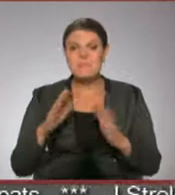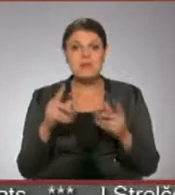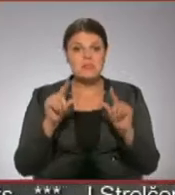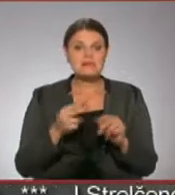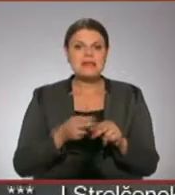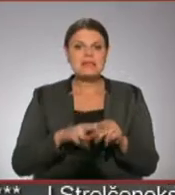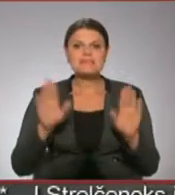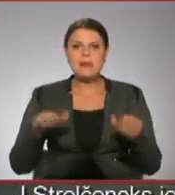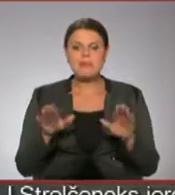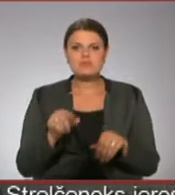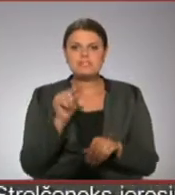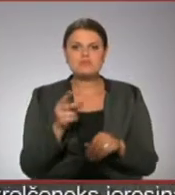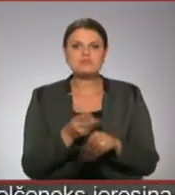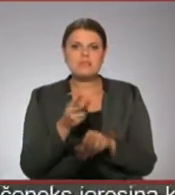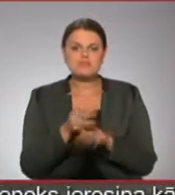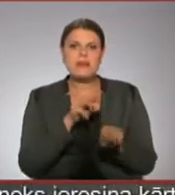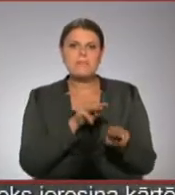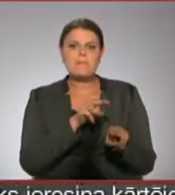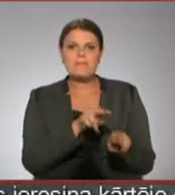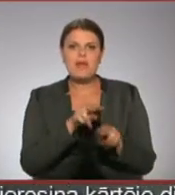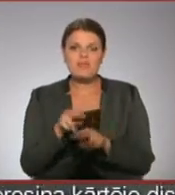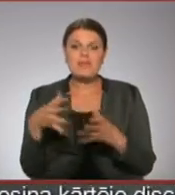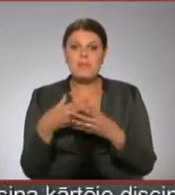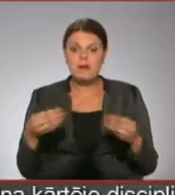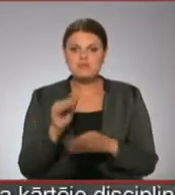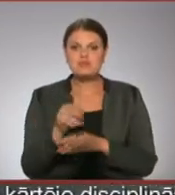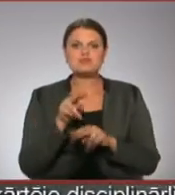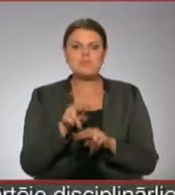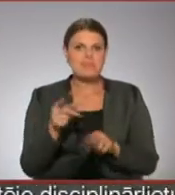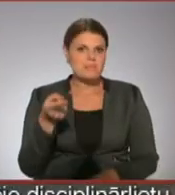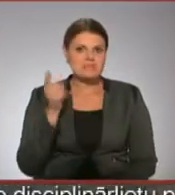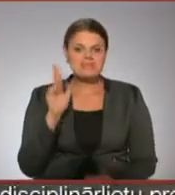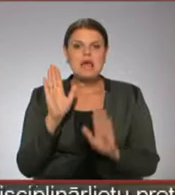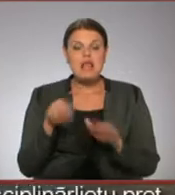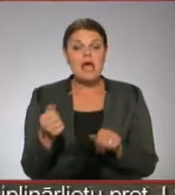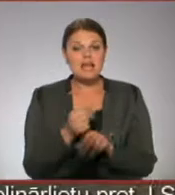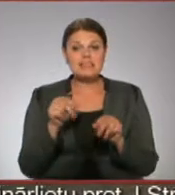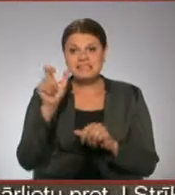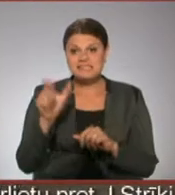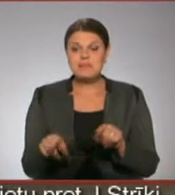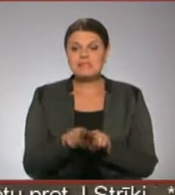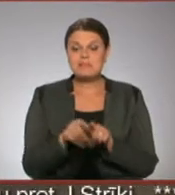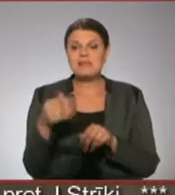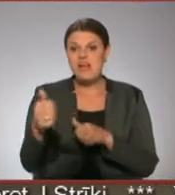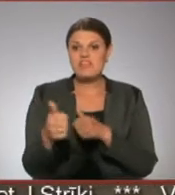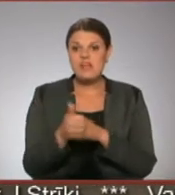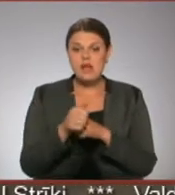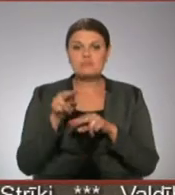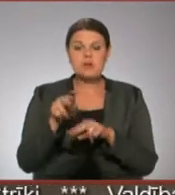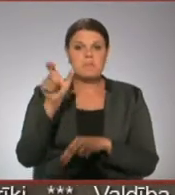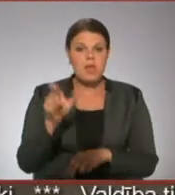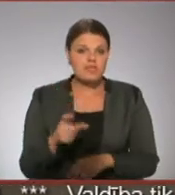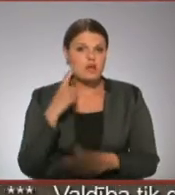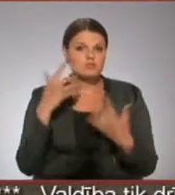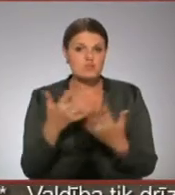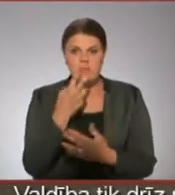tad putnus kaut nedaudz patrāmdu mednieki. Pavasaros zosu medības ir aizliegtas, lai gan zemnieks, tāpat kā viņa kaimiņš, mednieks spriež,